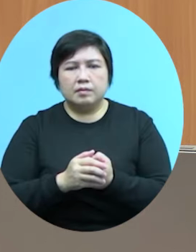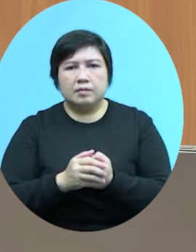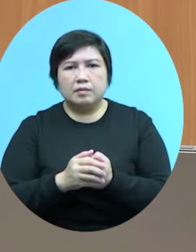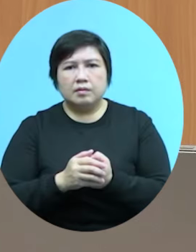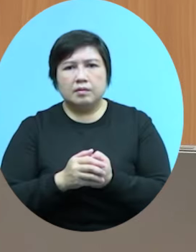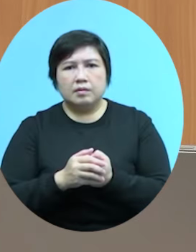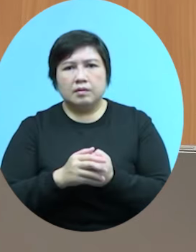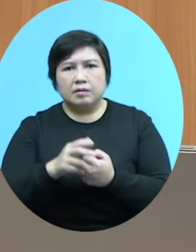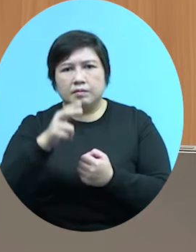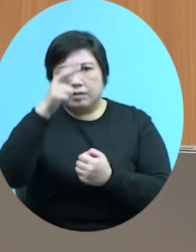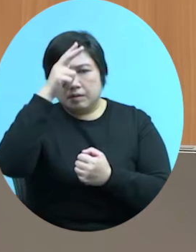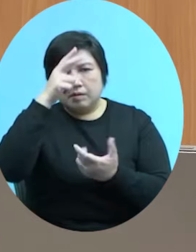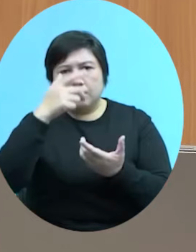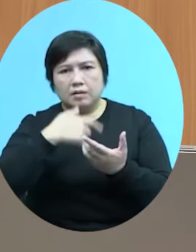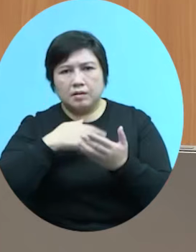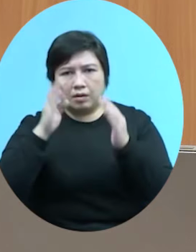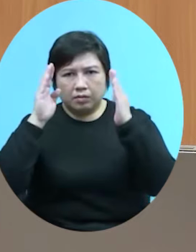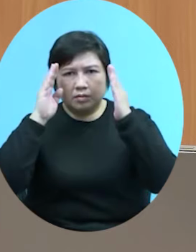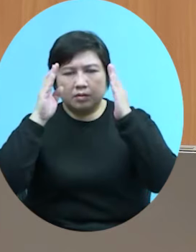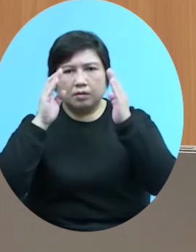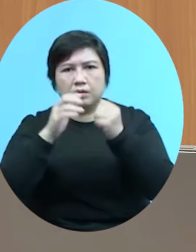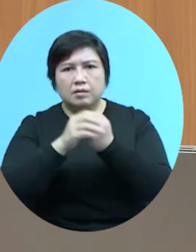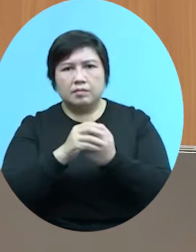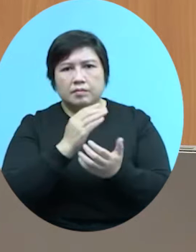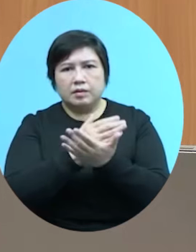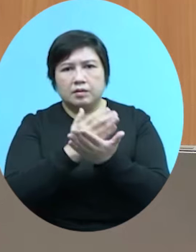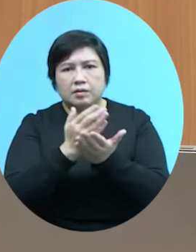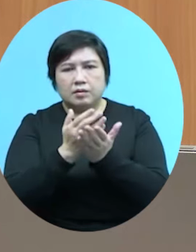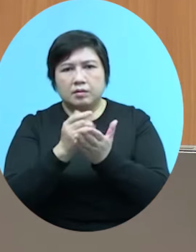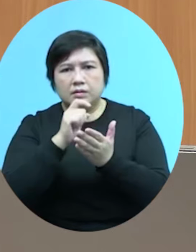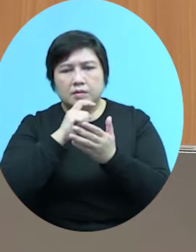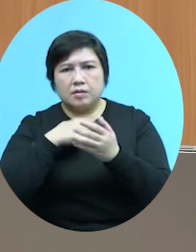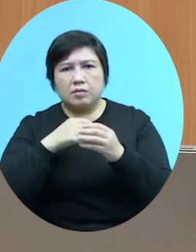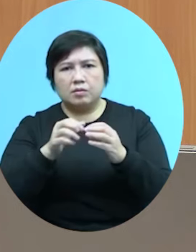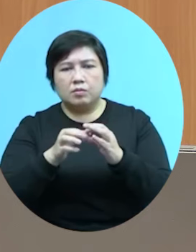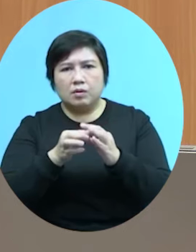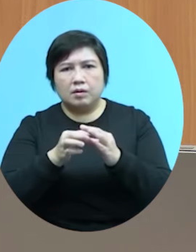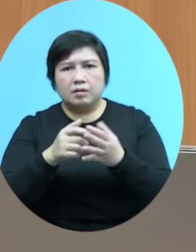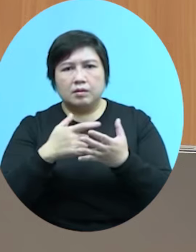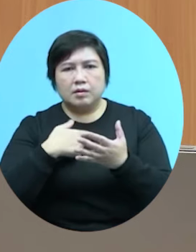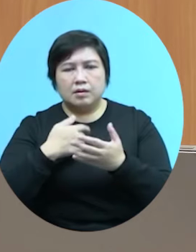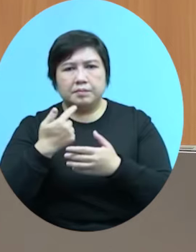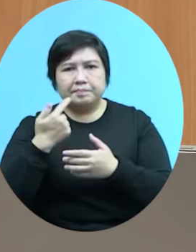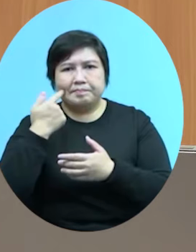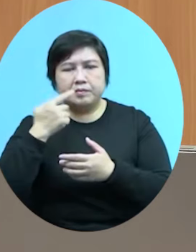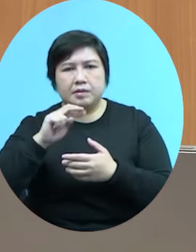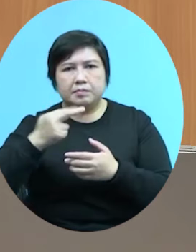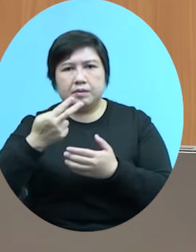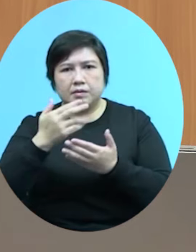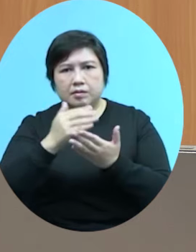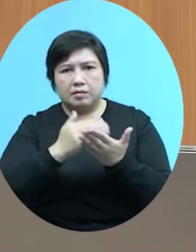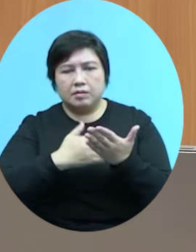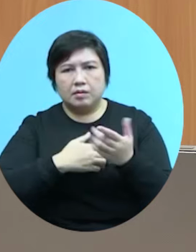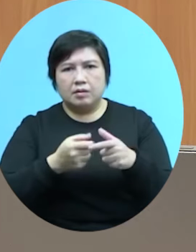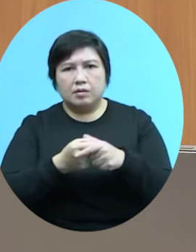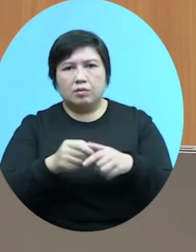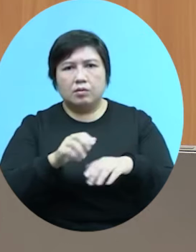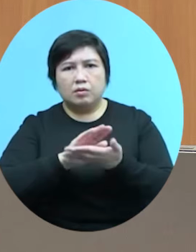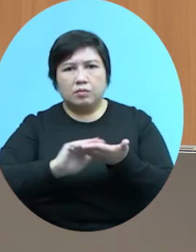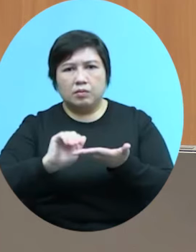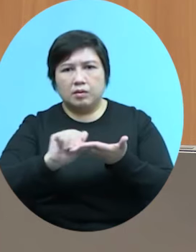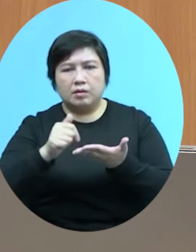我想政府都密切注視一切有可能的收緊措施當然在公共衛生的角度當然